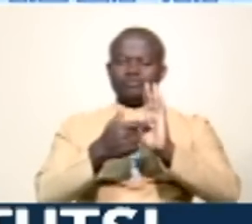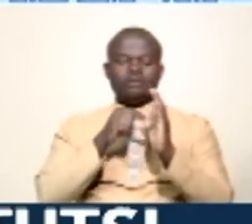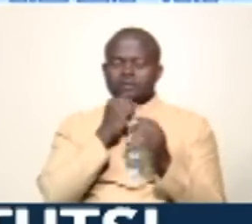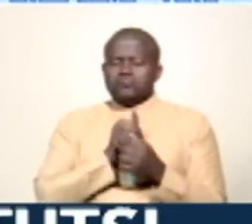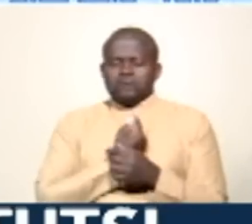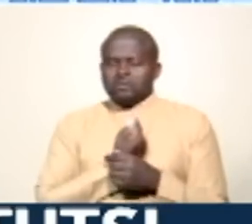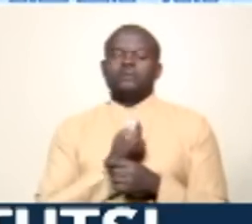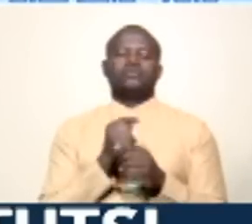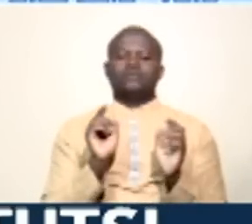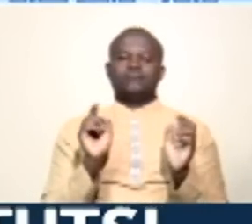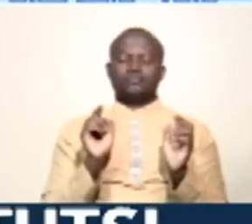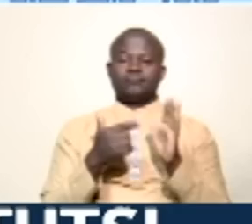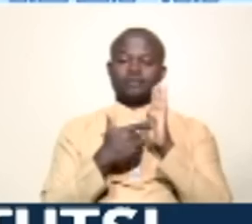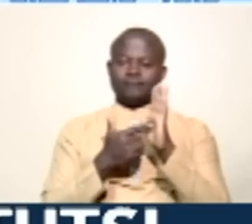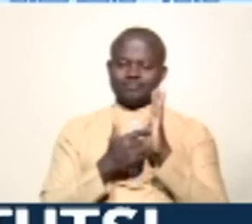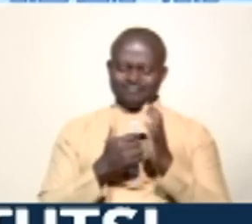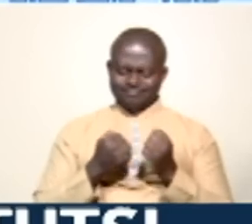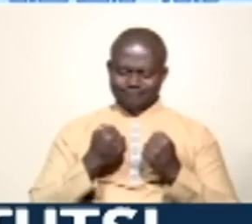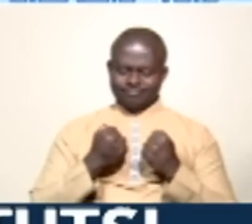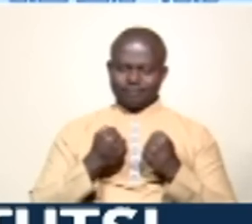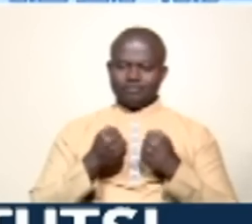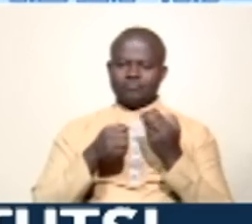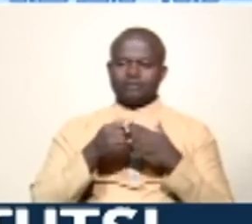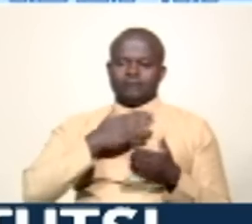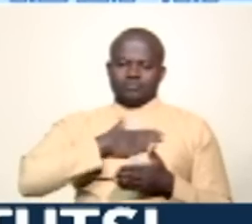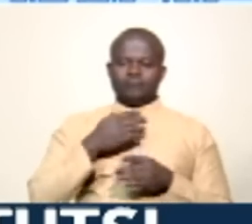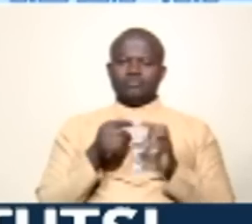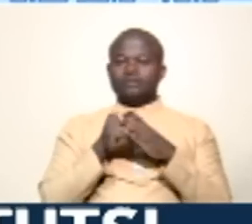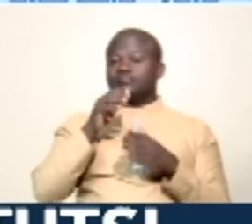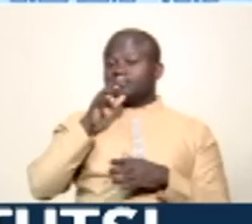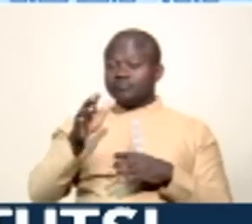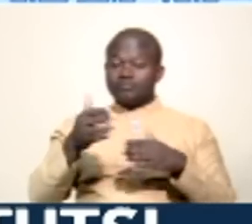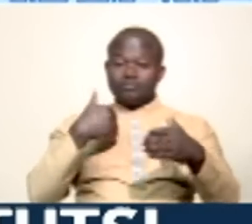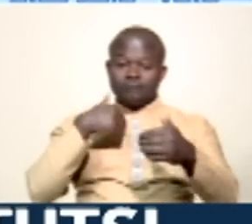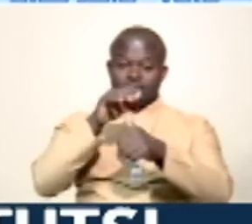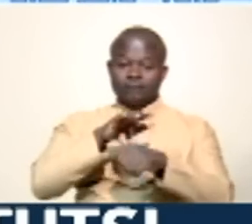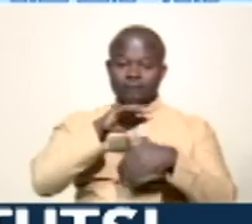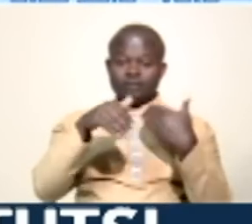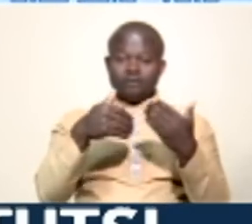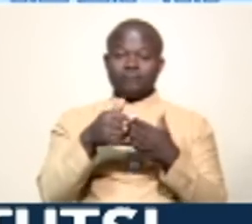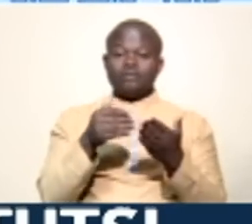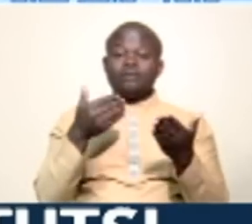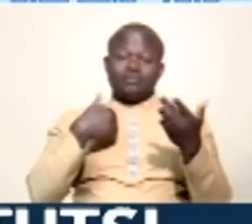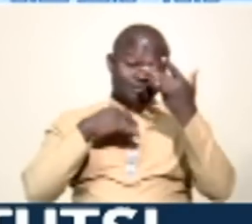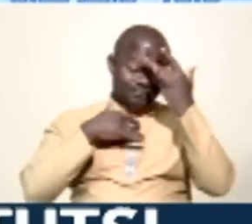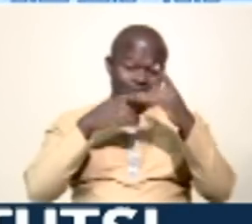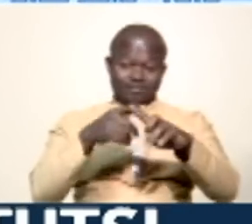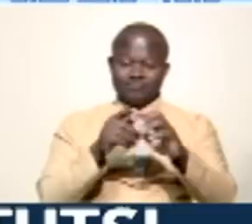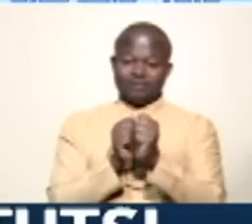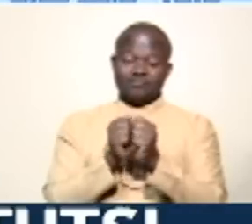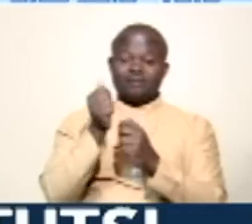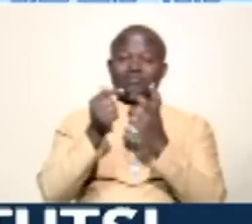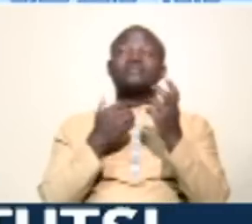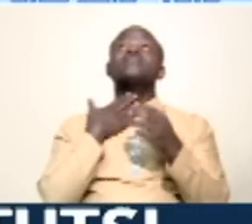Legenda kikanongera kikagaragaza n'ubudaheranwa, haba ari ubwanjye, haba ari n'ubwa mama wahuye n'iryo hohoterwa ridasanzwe akagira n'urwaye butandukanye.